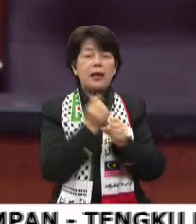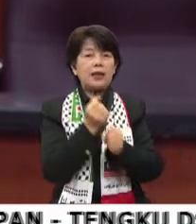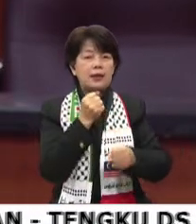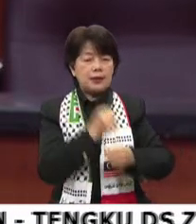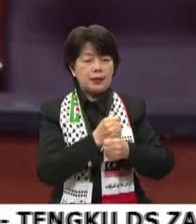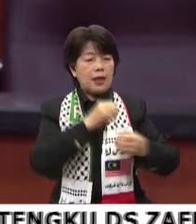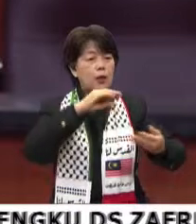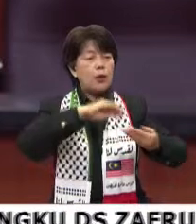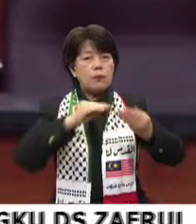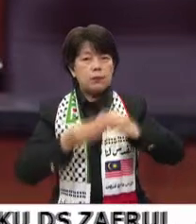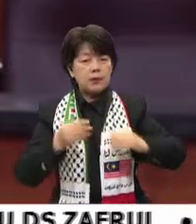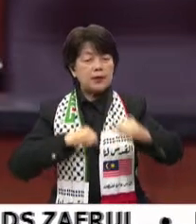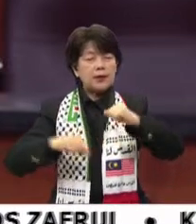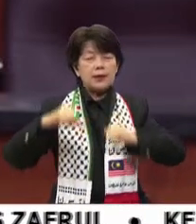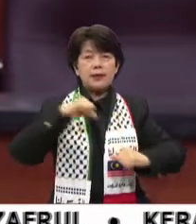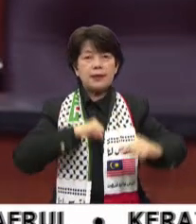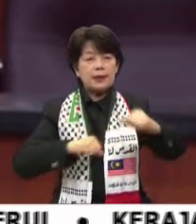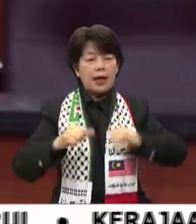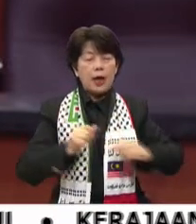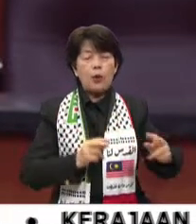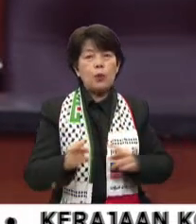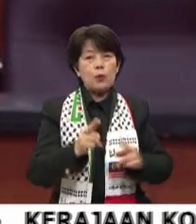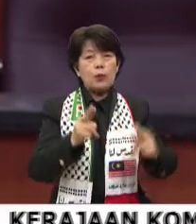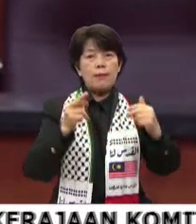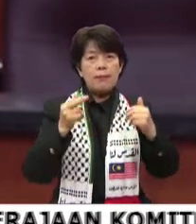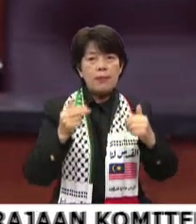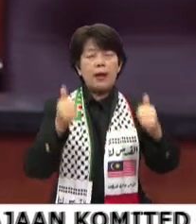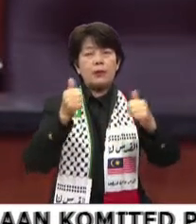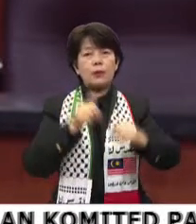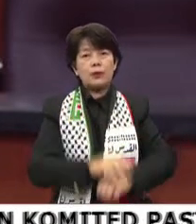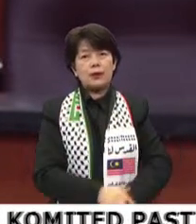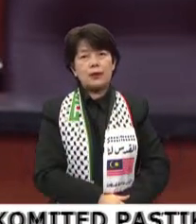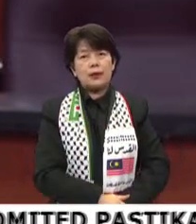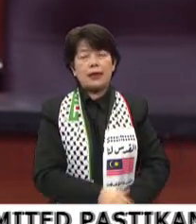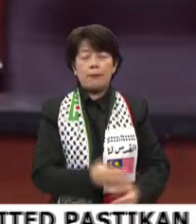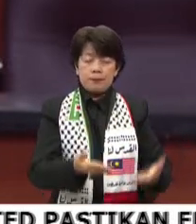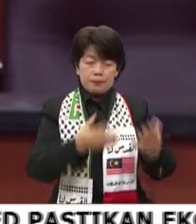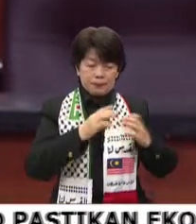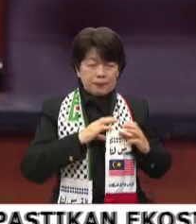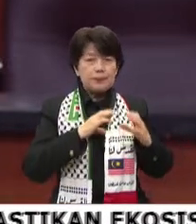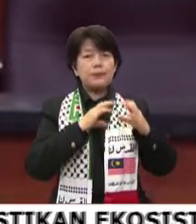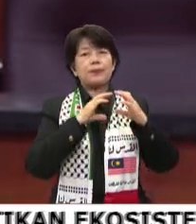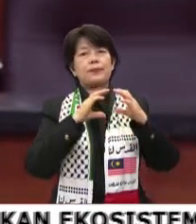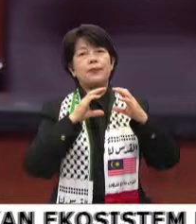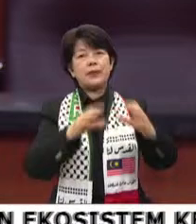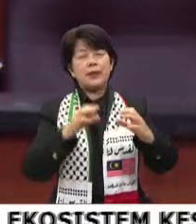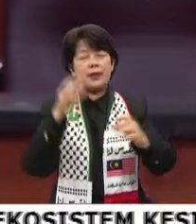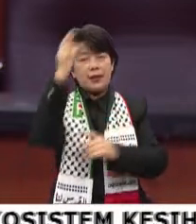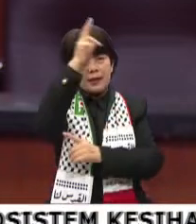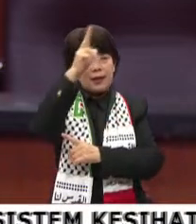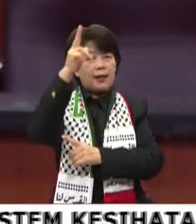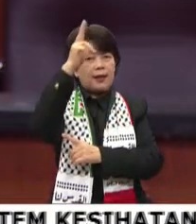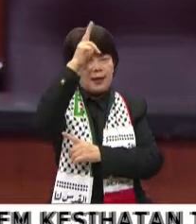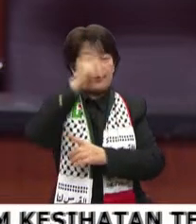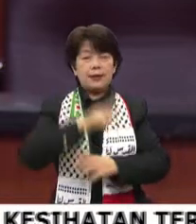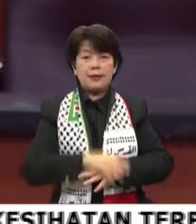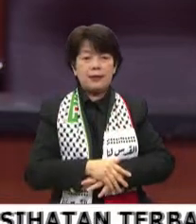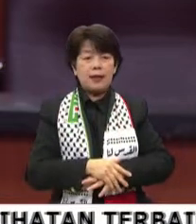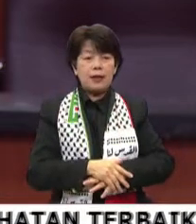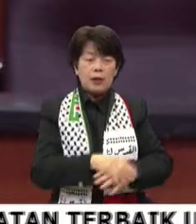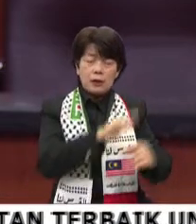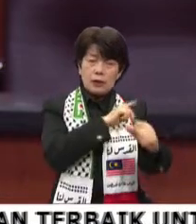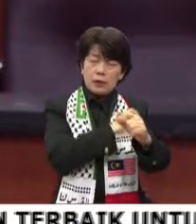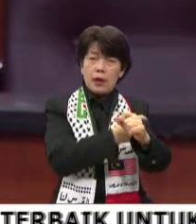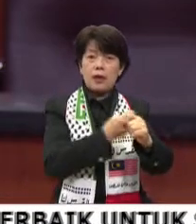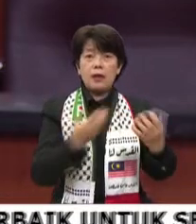komuniti yang aktif dan tadbir urus yang berkesan kerajaan komited untuk memastikan peralihan tenaga yang saksama